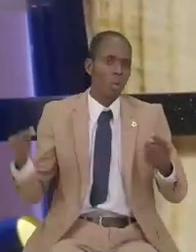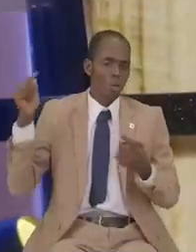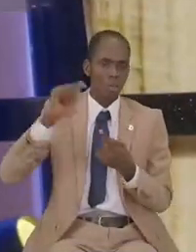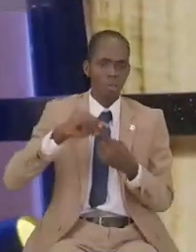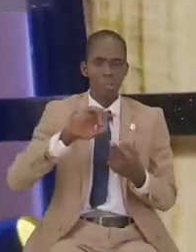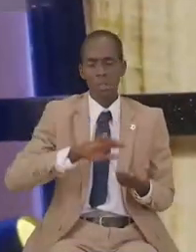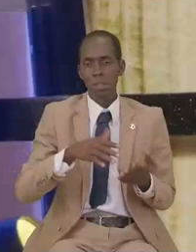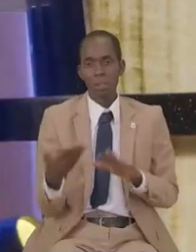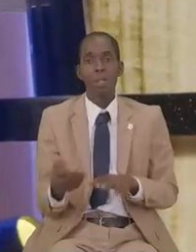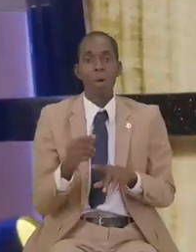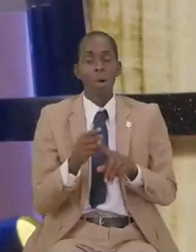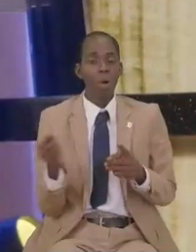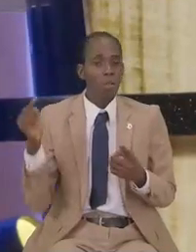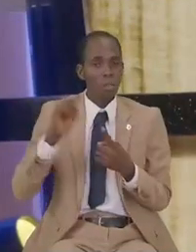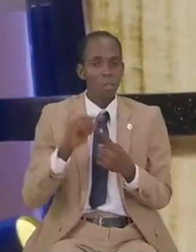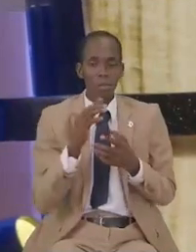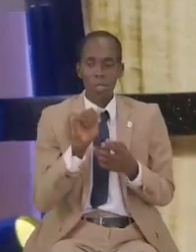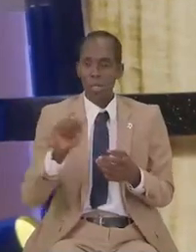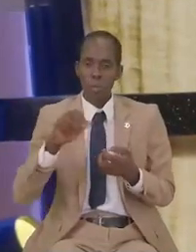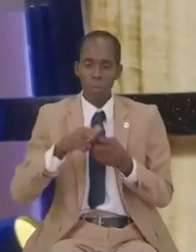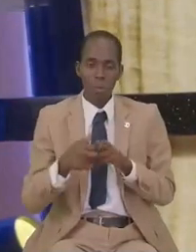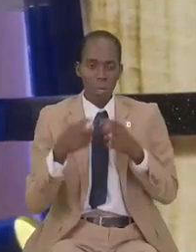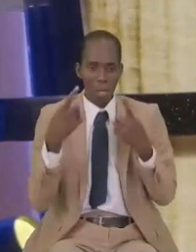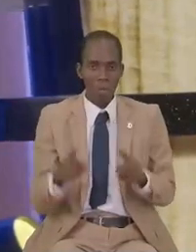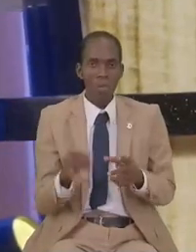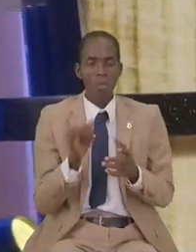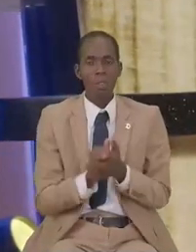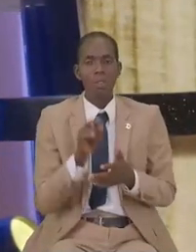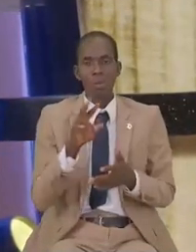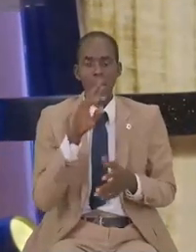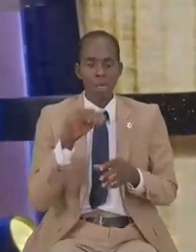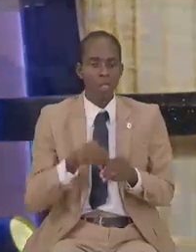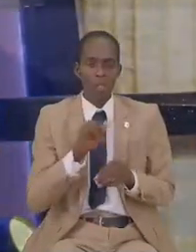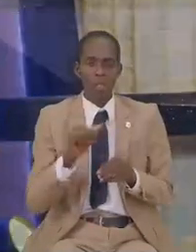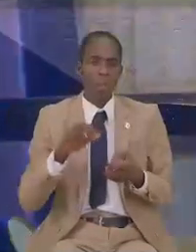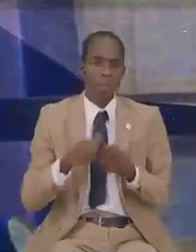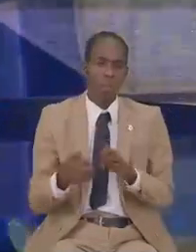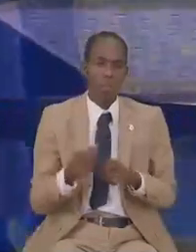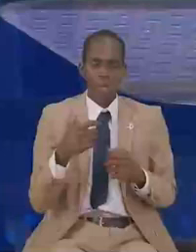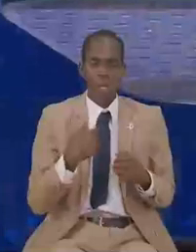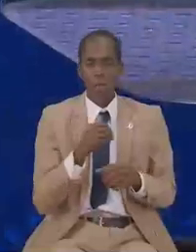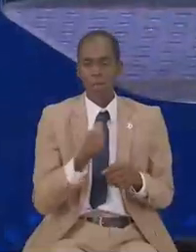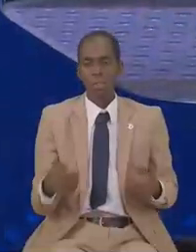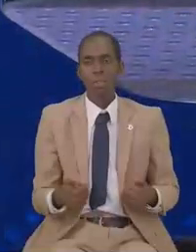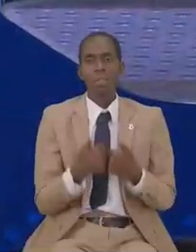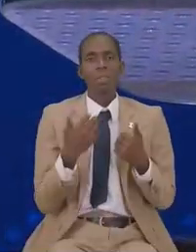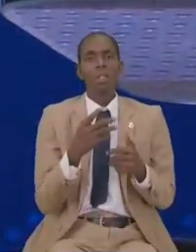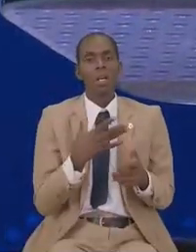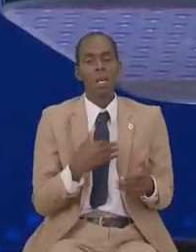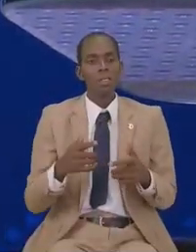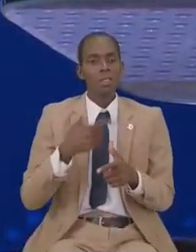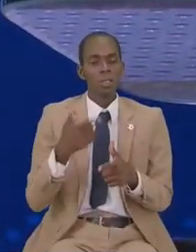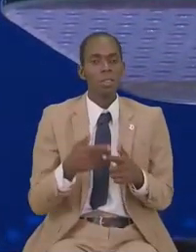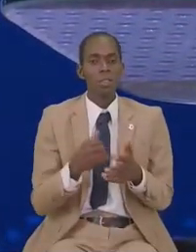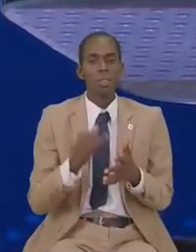qu'un problème arrive et maintenant tu te vois dans la situation et tu as un défi. Alors c'est le ton courage